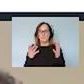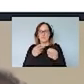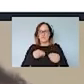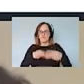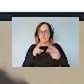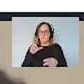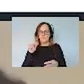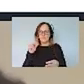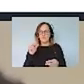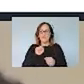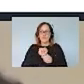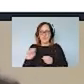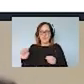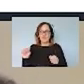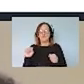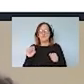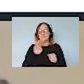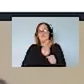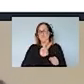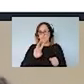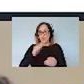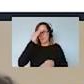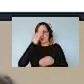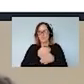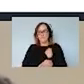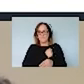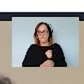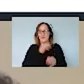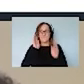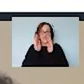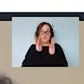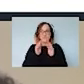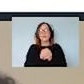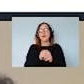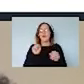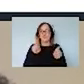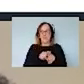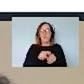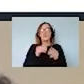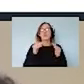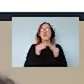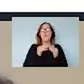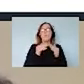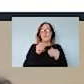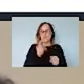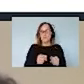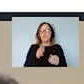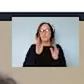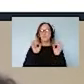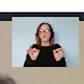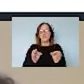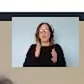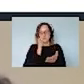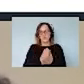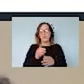poniedziałku? Jest na stronie Noc Bibliotek na Facebooku i na stronie domowy na Facebooku. Dzisiaj będzie też już